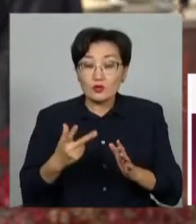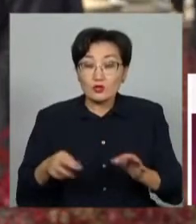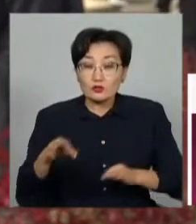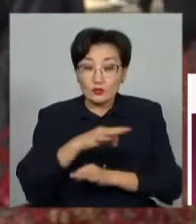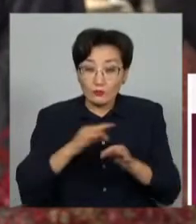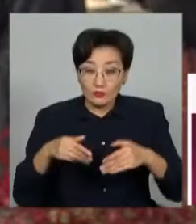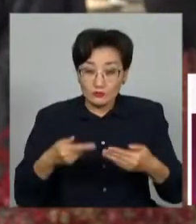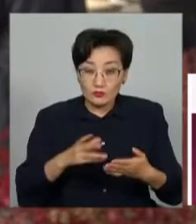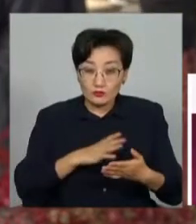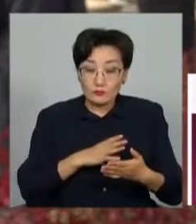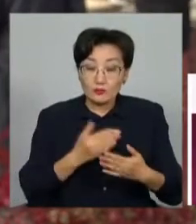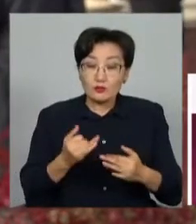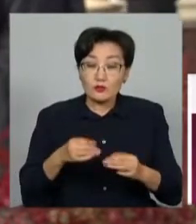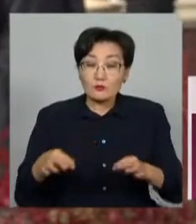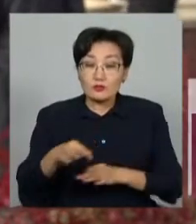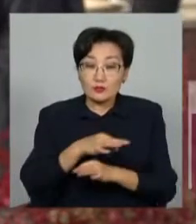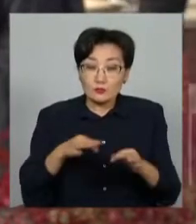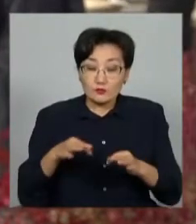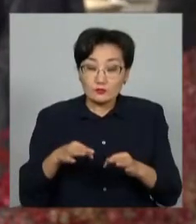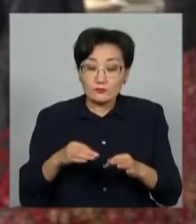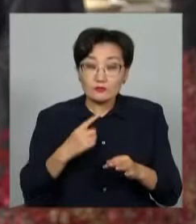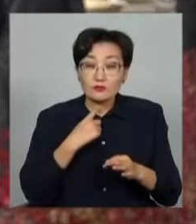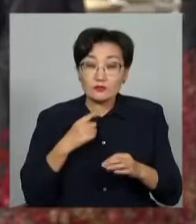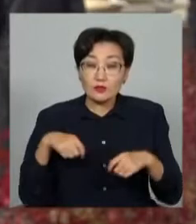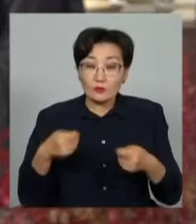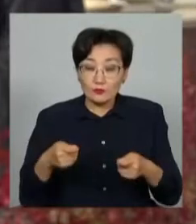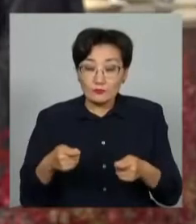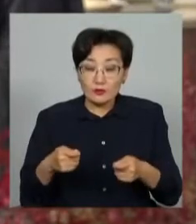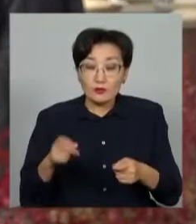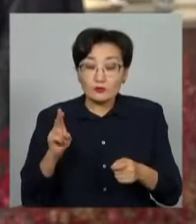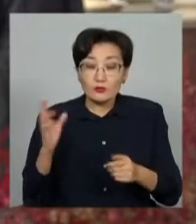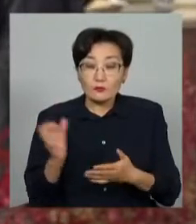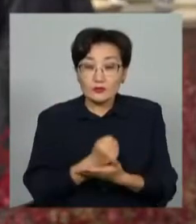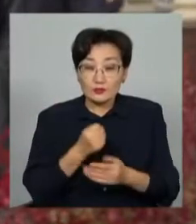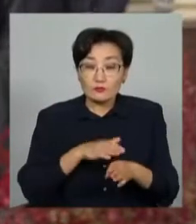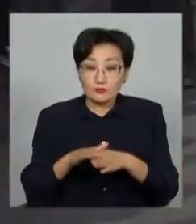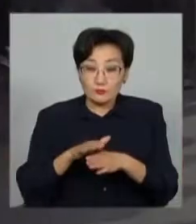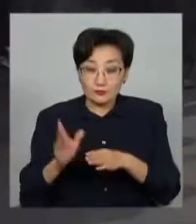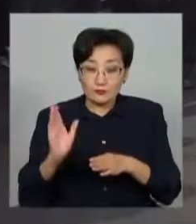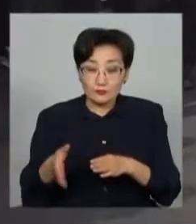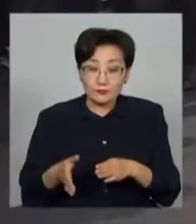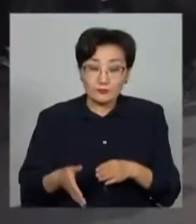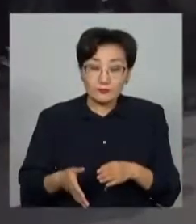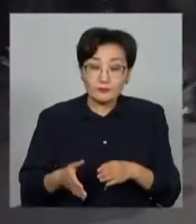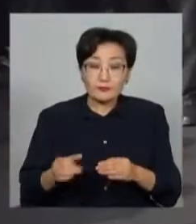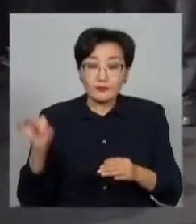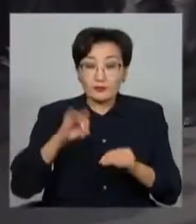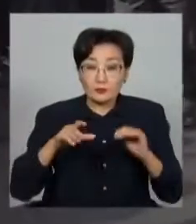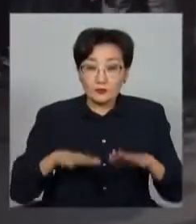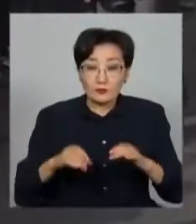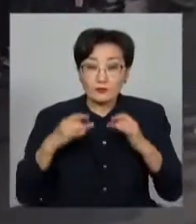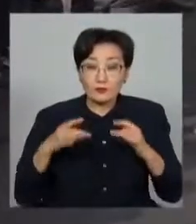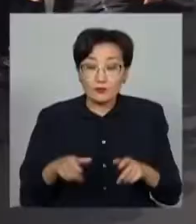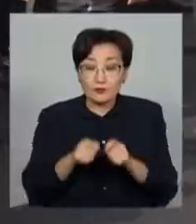ұсынылды. Сол жобалардың енді дауыс ұтып шыққандардың жүзеге асырылатын болады. Тарихи орынның